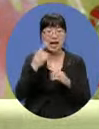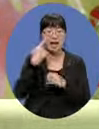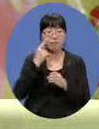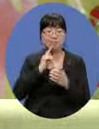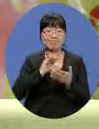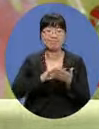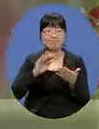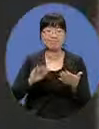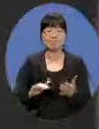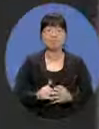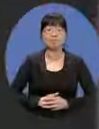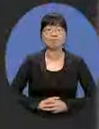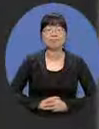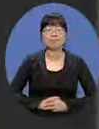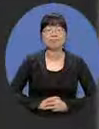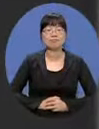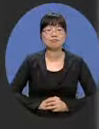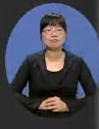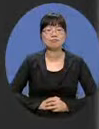하죠.